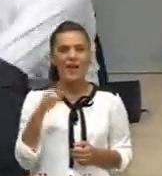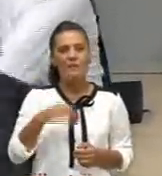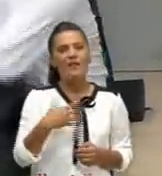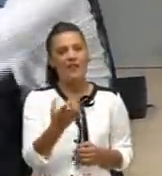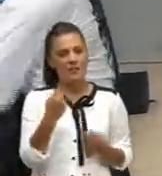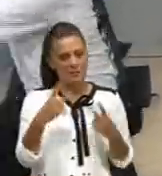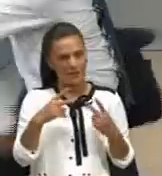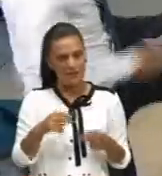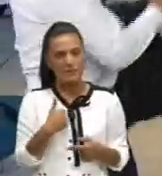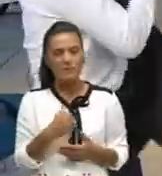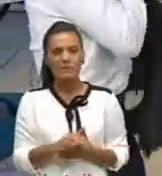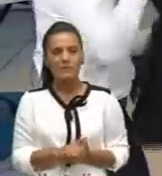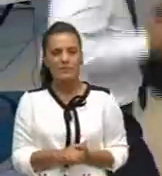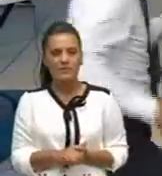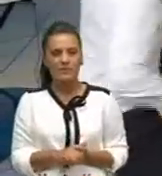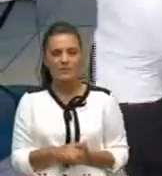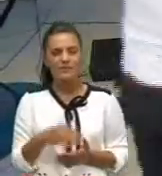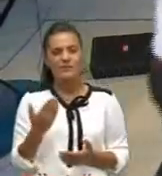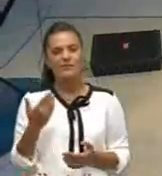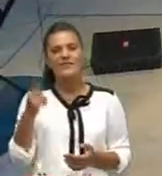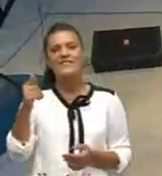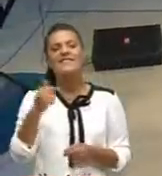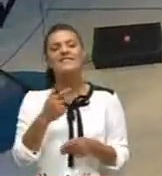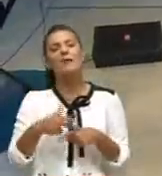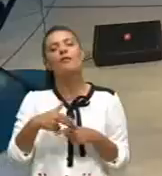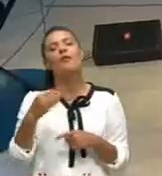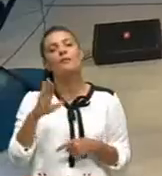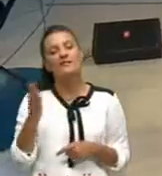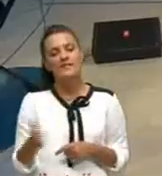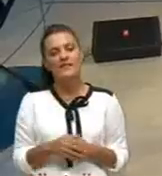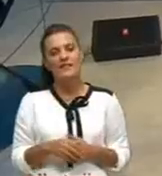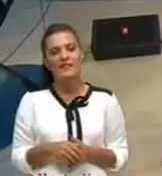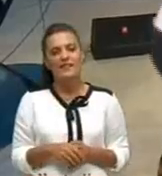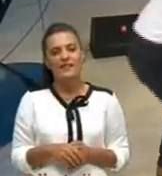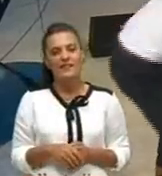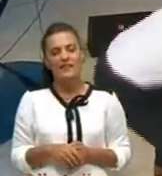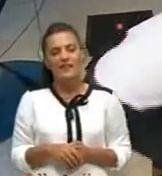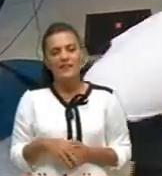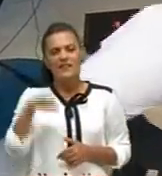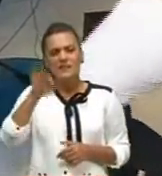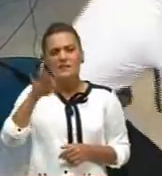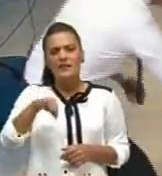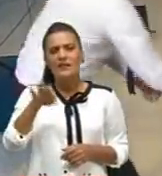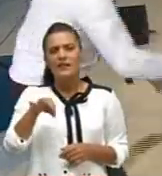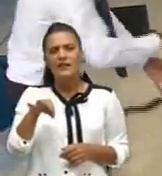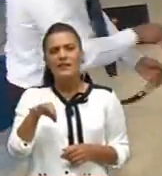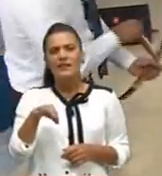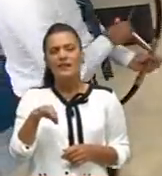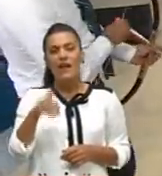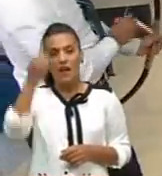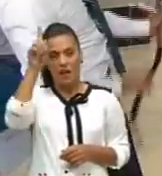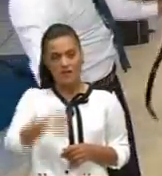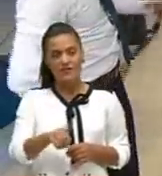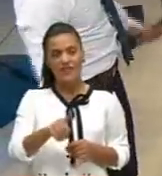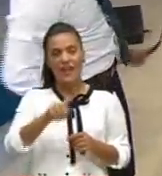hemen alabilirim. Şöyle zahmet olmasın size. Şuraya, şuraya tamam, koyayım. Tamam buyur. Şimdi